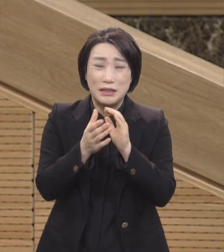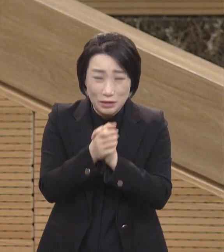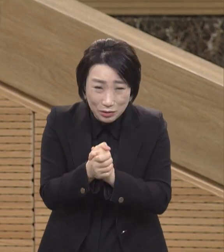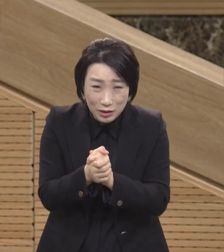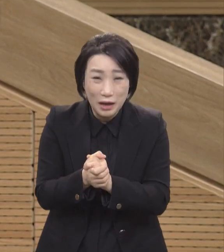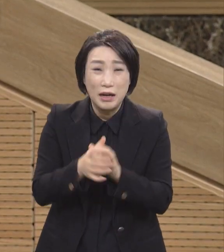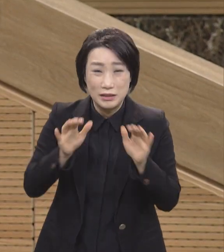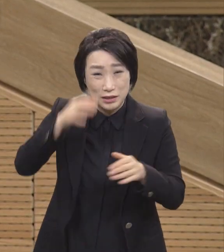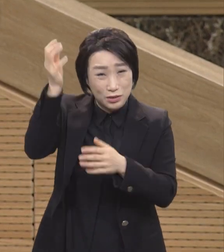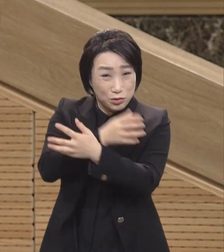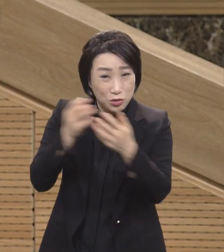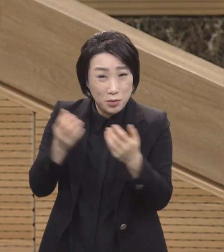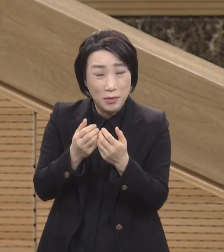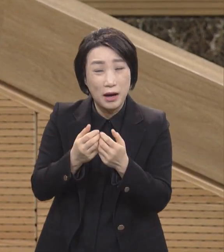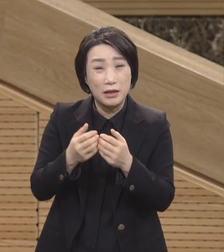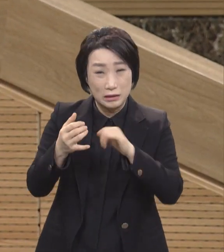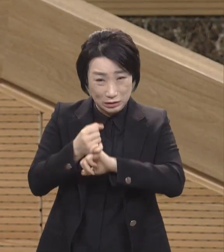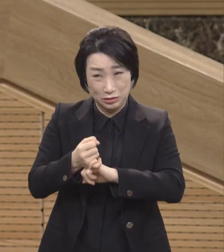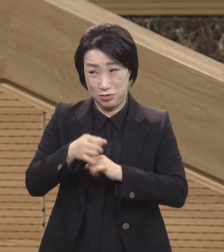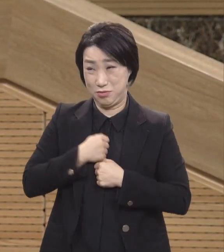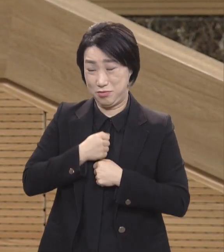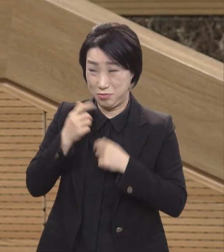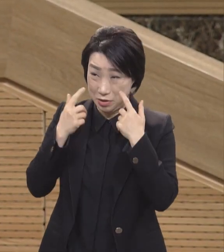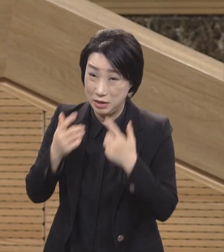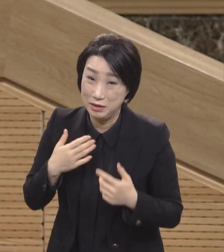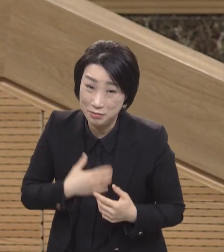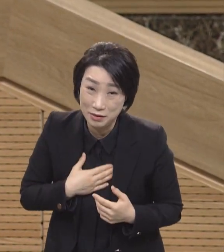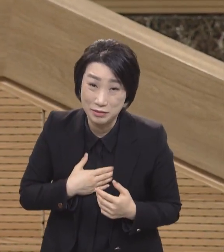기도해서 성령 충만하면 반드시 지키게 돼 있어.